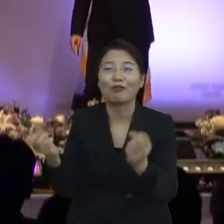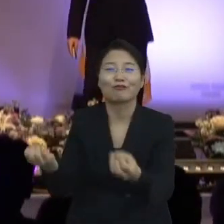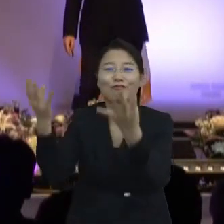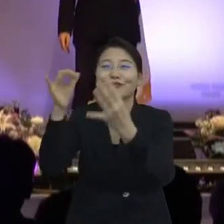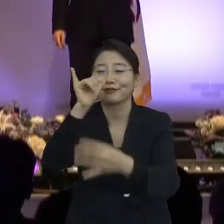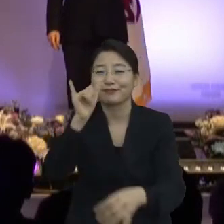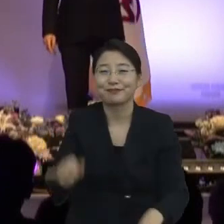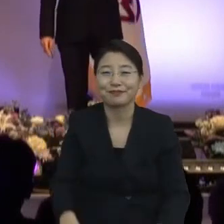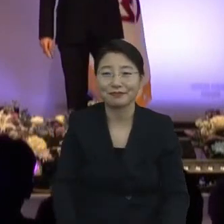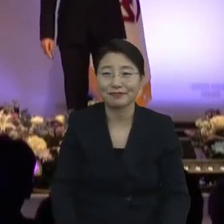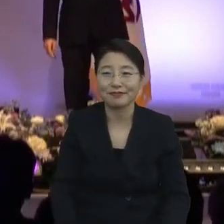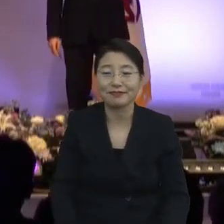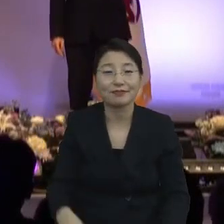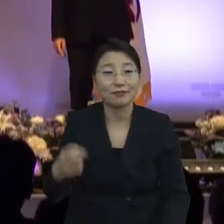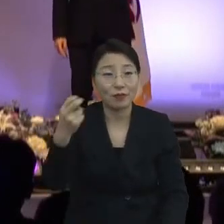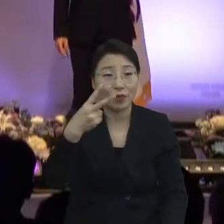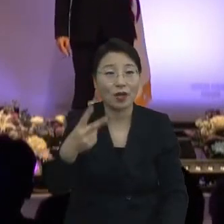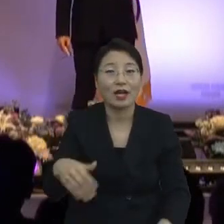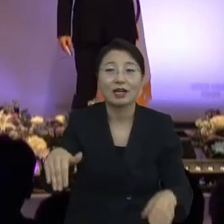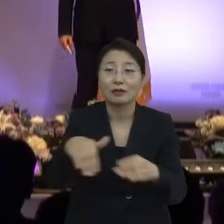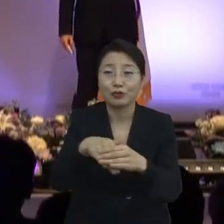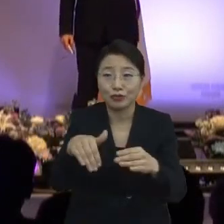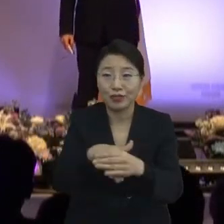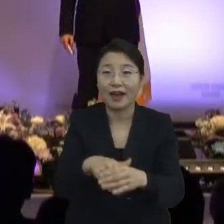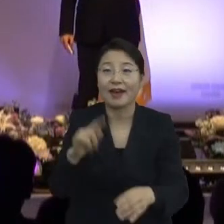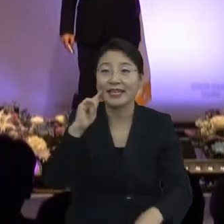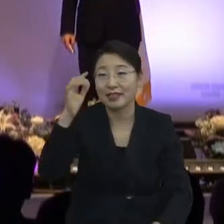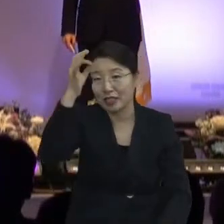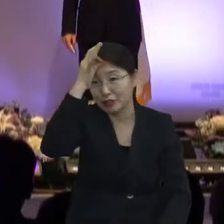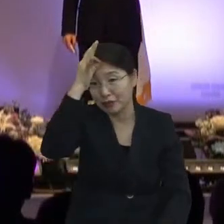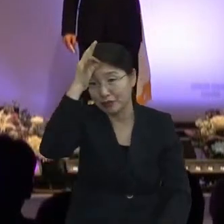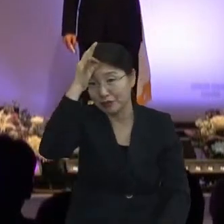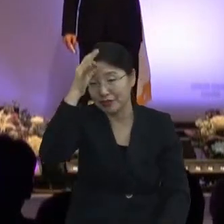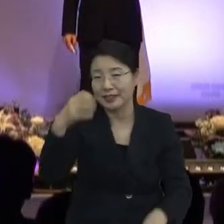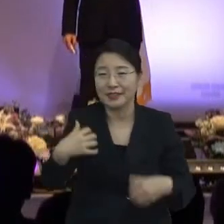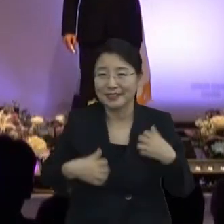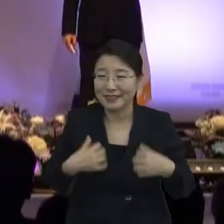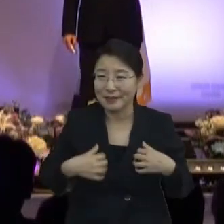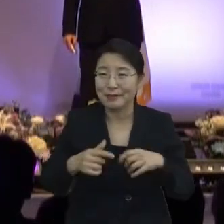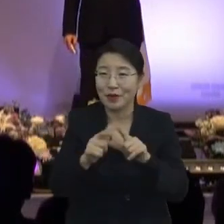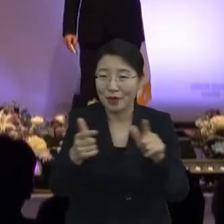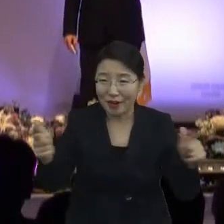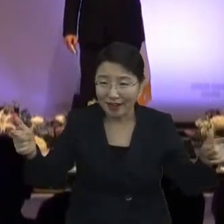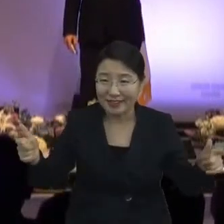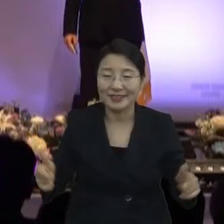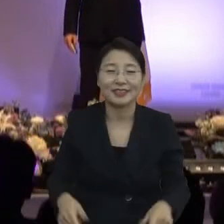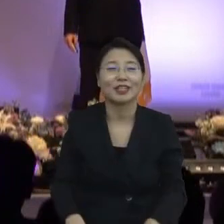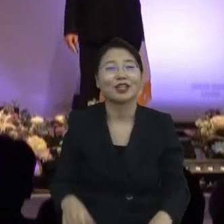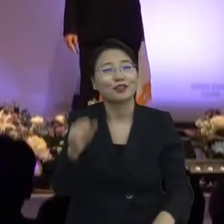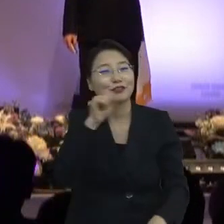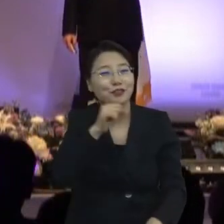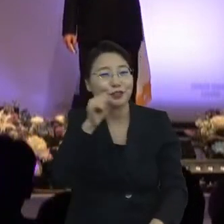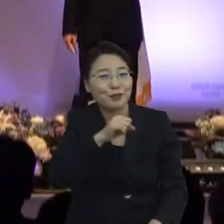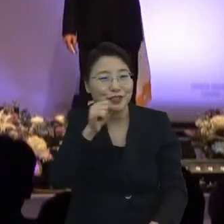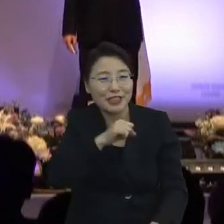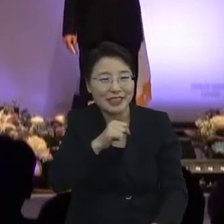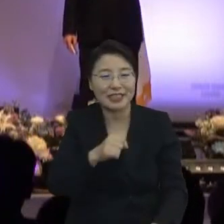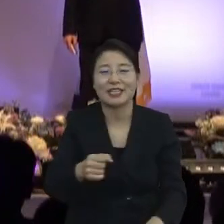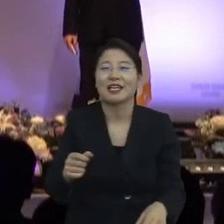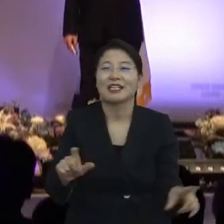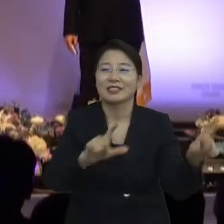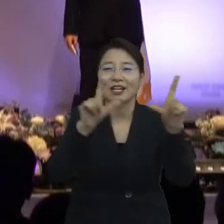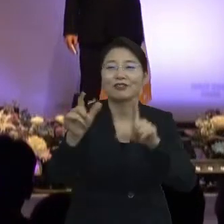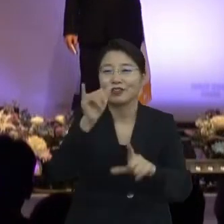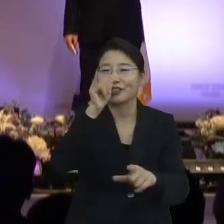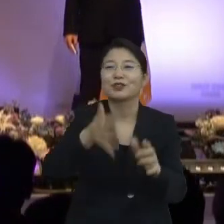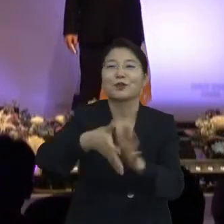조금 더 깊이 있게 얘기하면 이제 문화와 예술, 엔터테인먼트, 여가를 즐길 수 있는 도시를